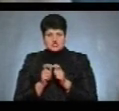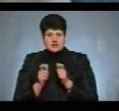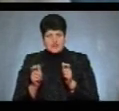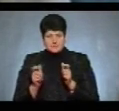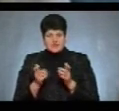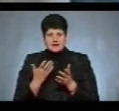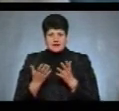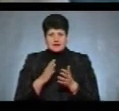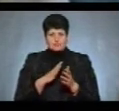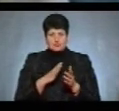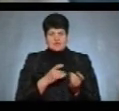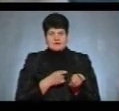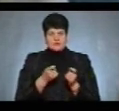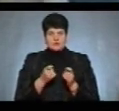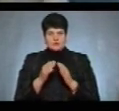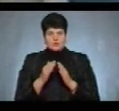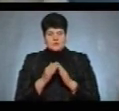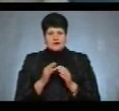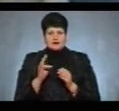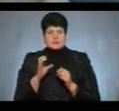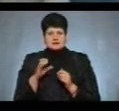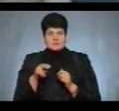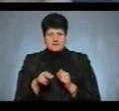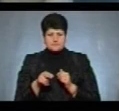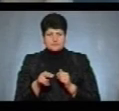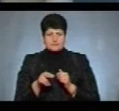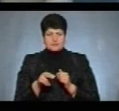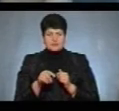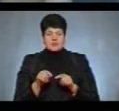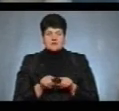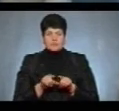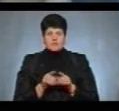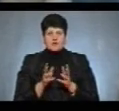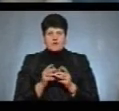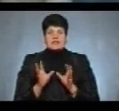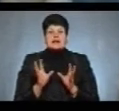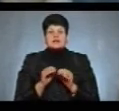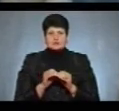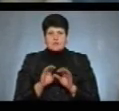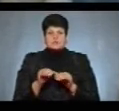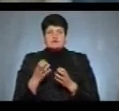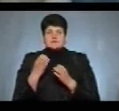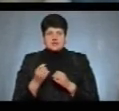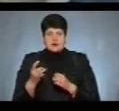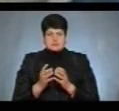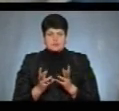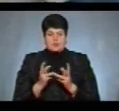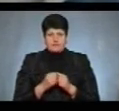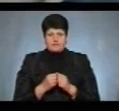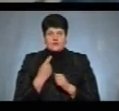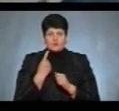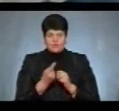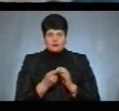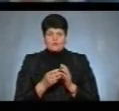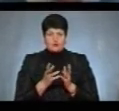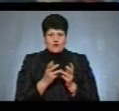корішки, які були на винос на дом по НСП, і ці так якби порахували разом, а потім їх ще раз порахували. Тобто порахували в одному плані, і